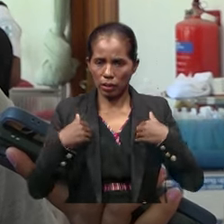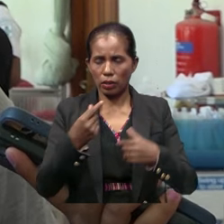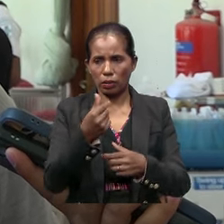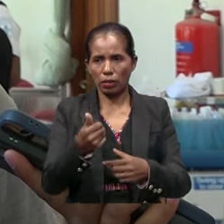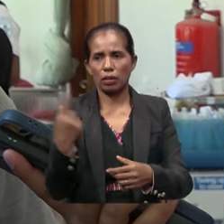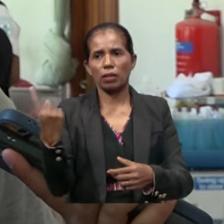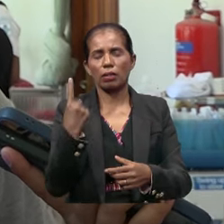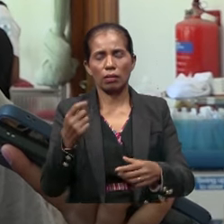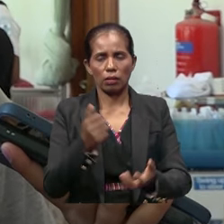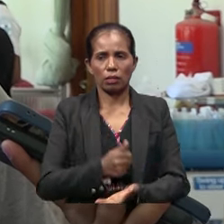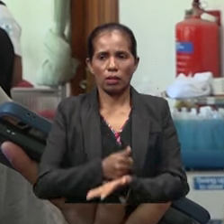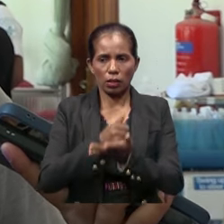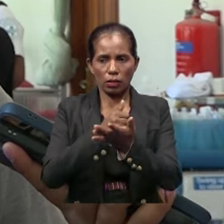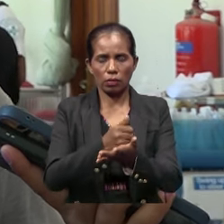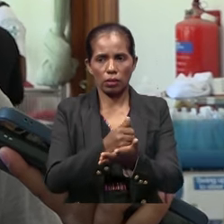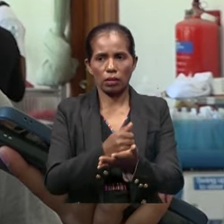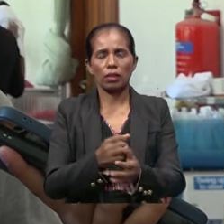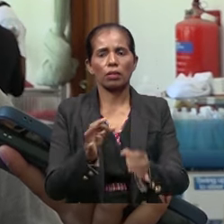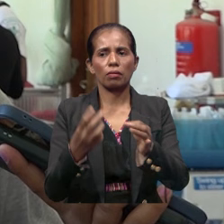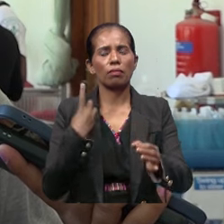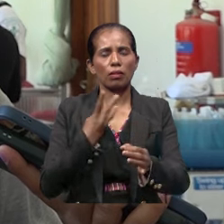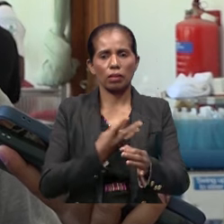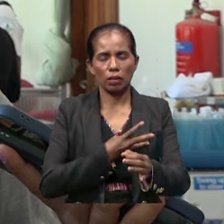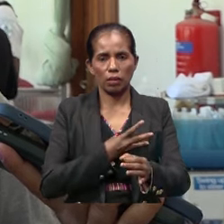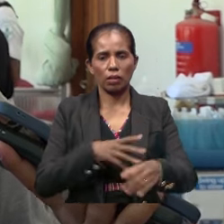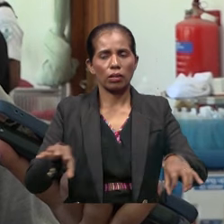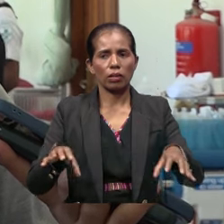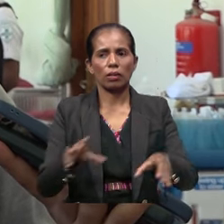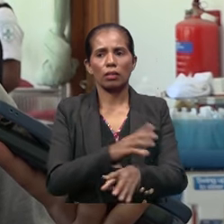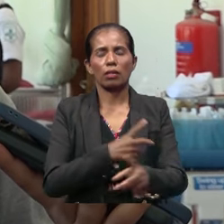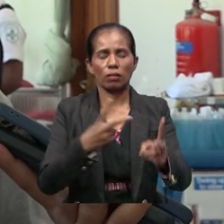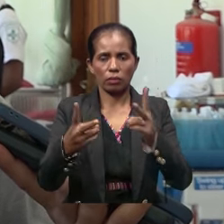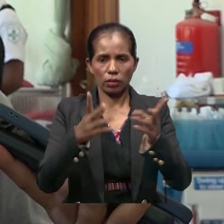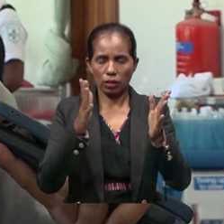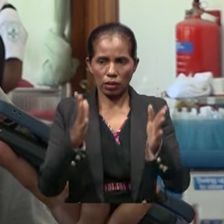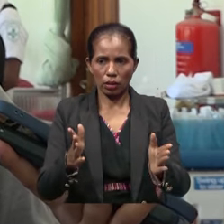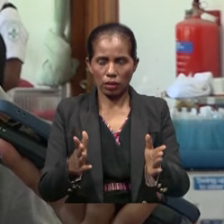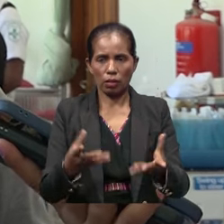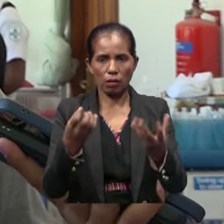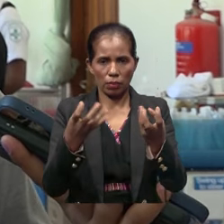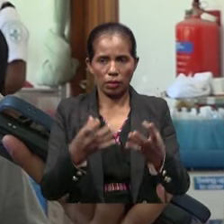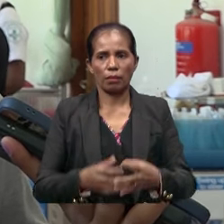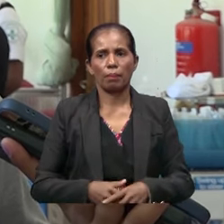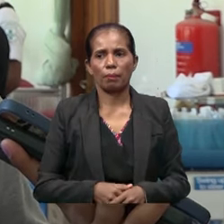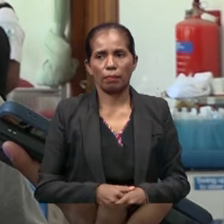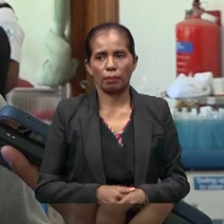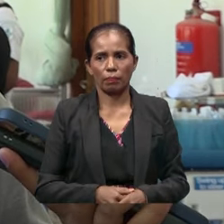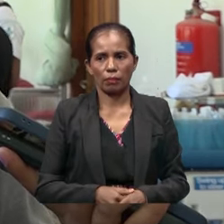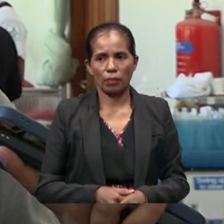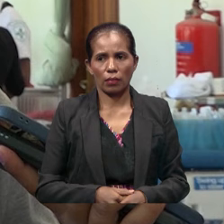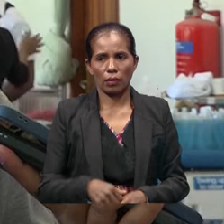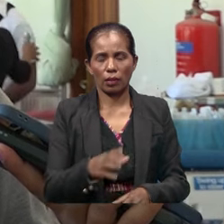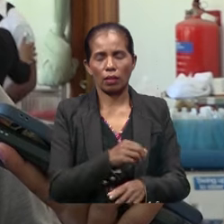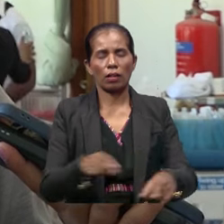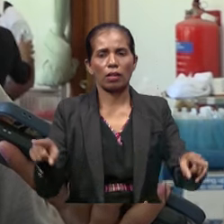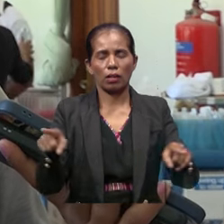sira nafate halo atendimento. Só que ita ninia visitantes maka barak liu. Ita yang halo rasio kar